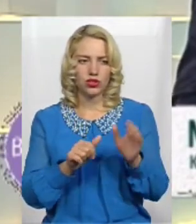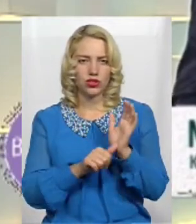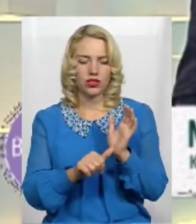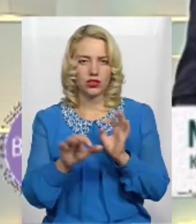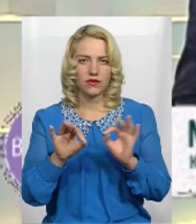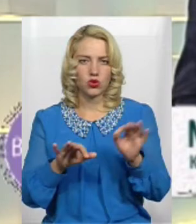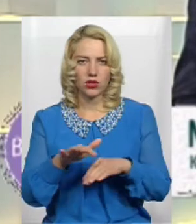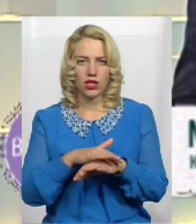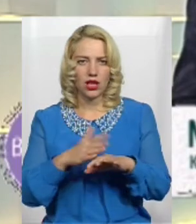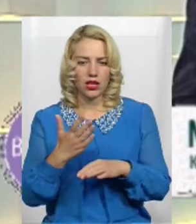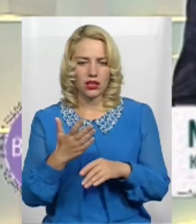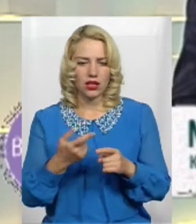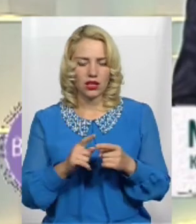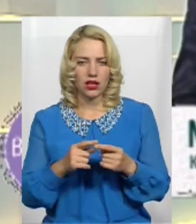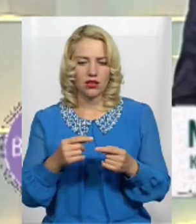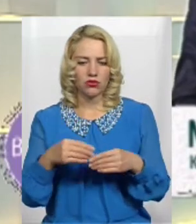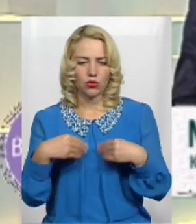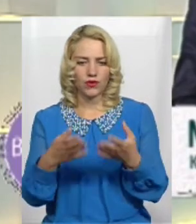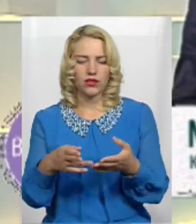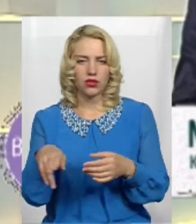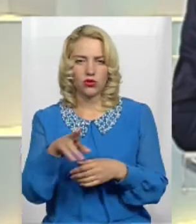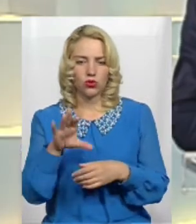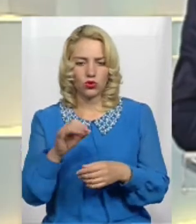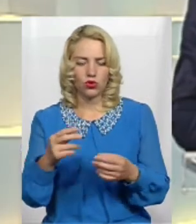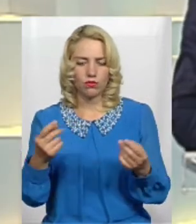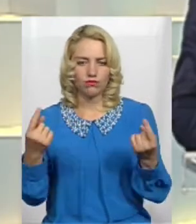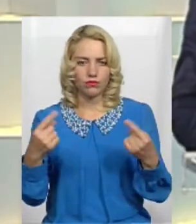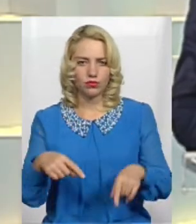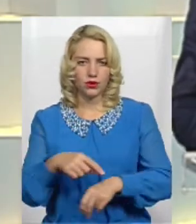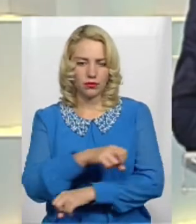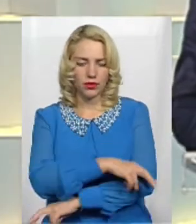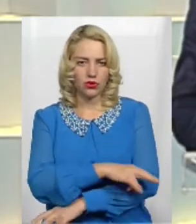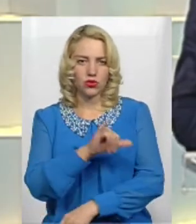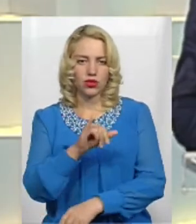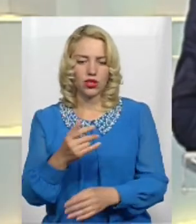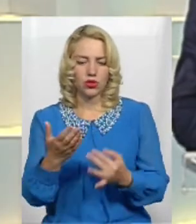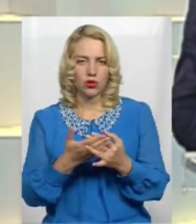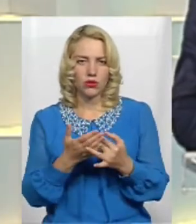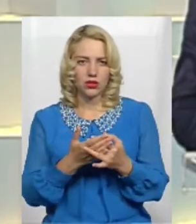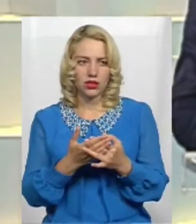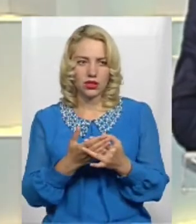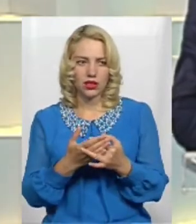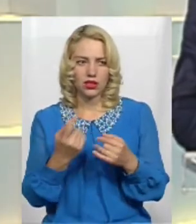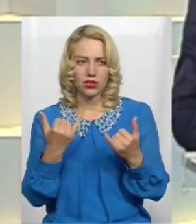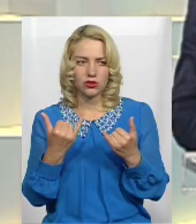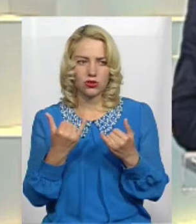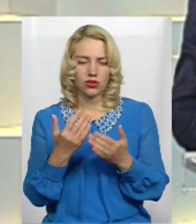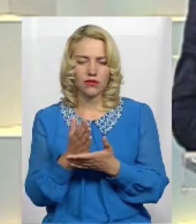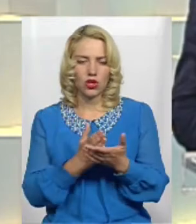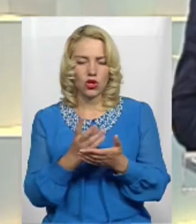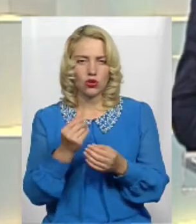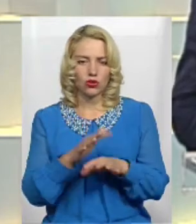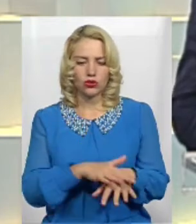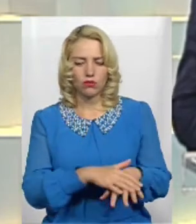83% населення, яке свідомо доведене до межі бідності. І відповідно субсидія сьогодні виконує функцію, що